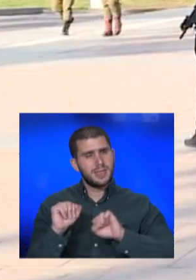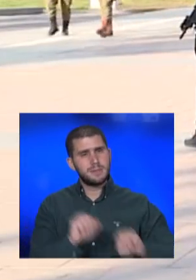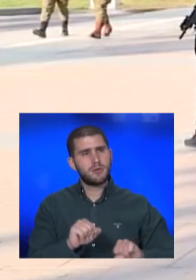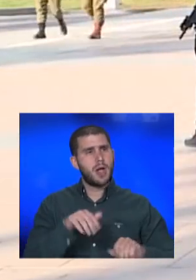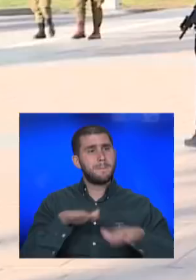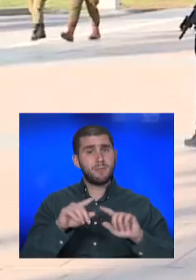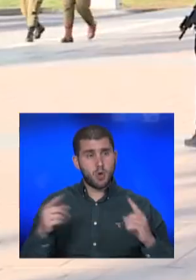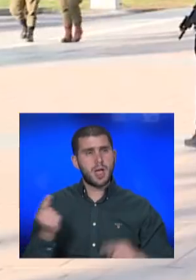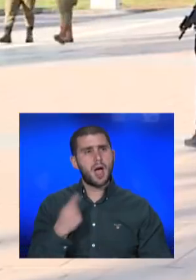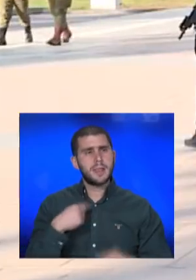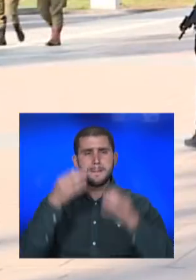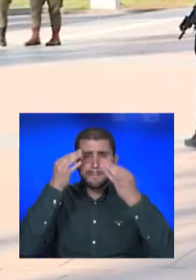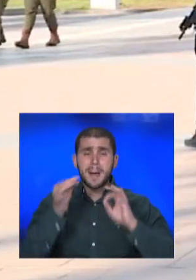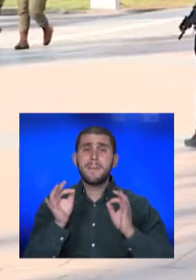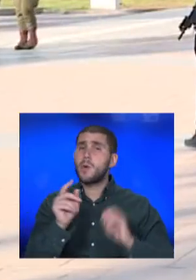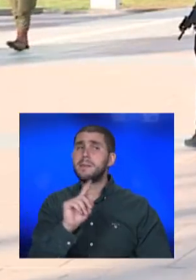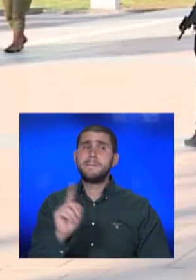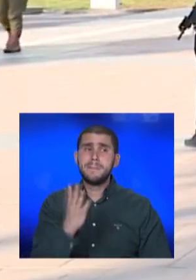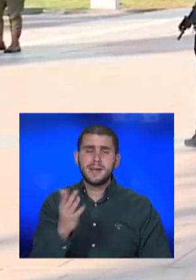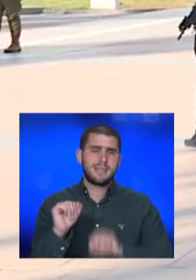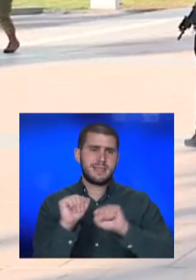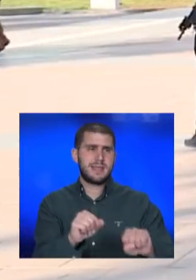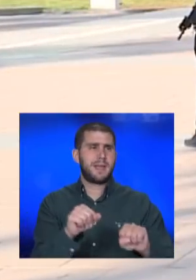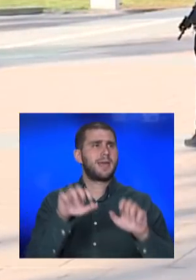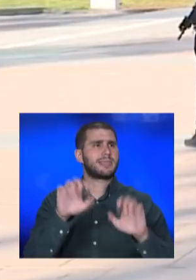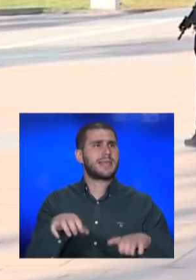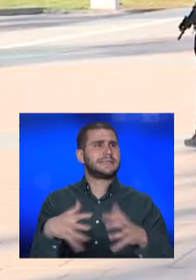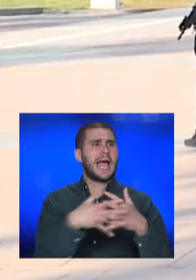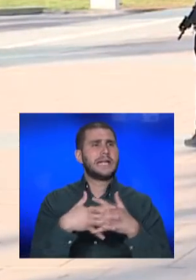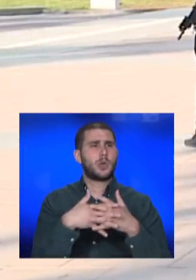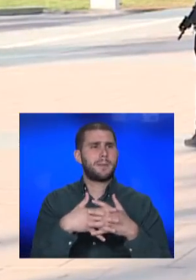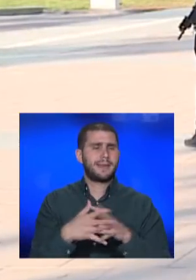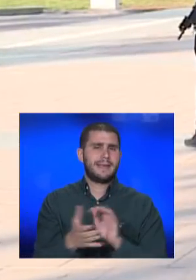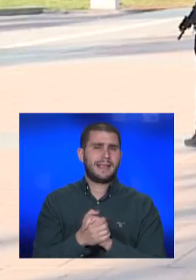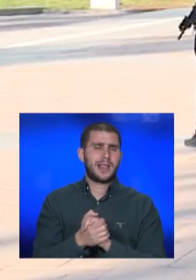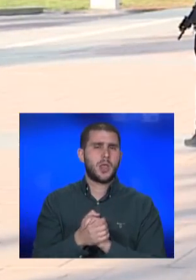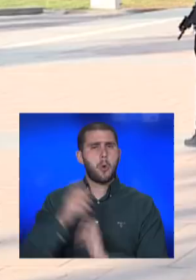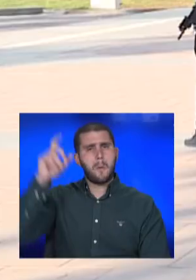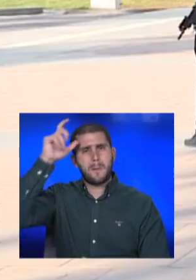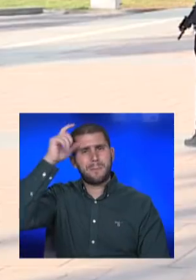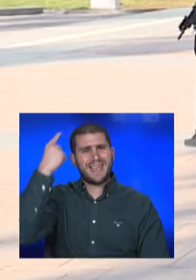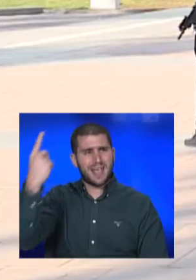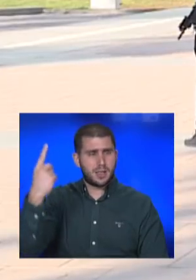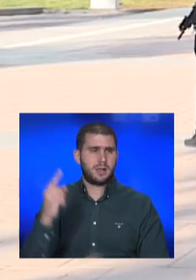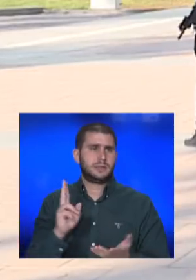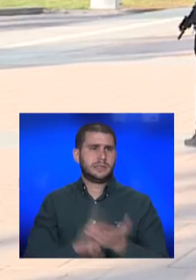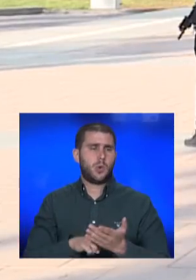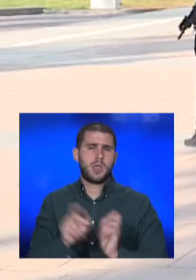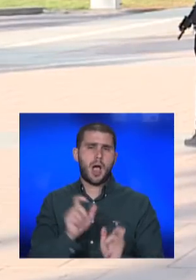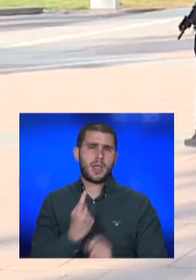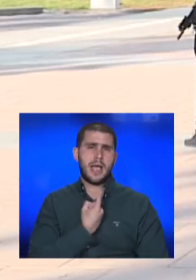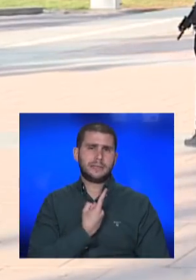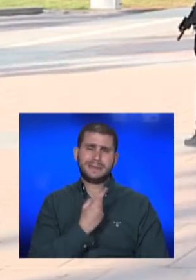מעריך במיוחד את התמיכה של נשיא ארצות הברית ידידנו ג'ו ביידן בזכות ההגנה העצמית של מדינת ישראל. אני